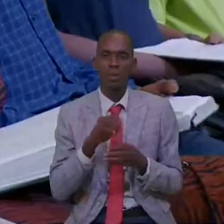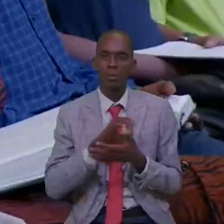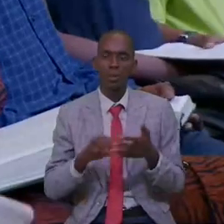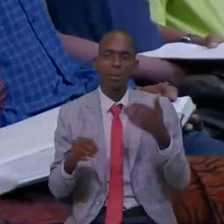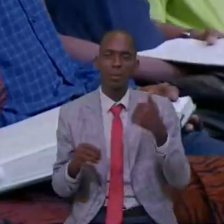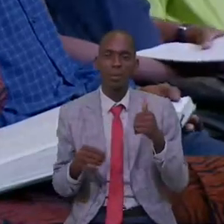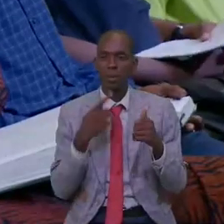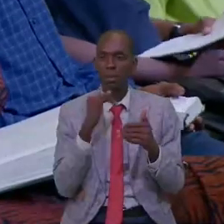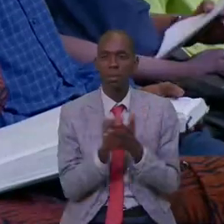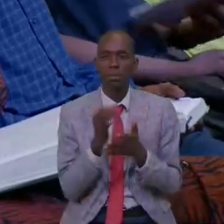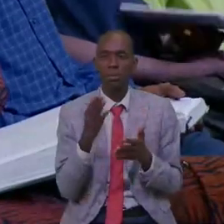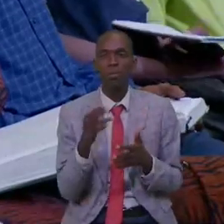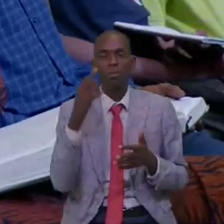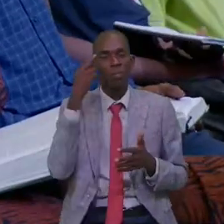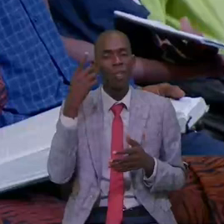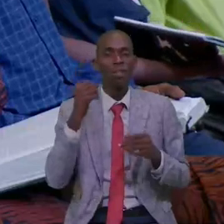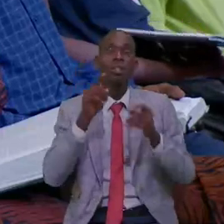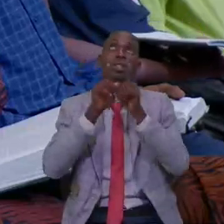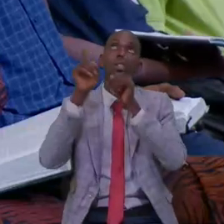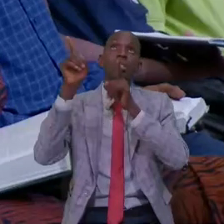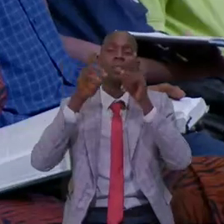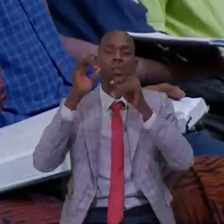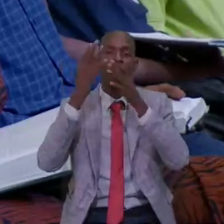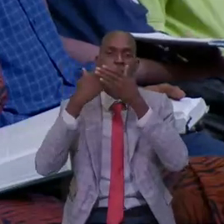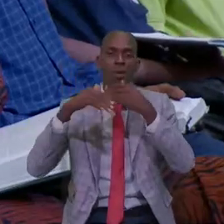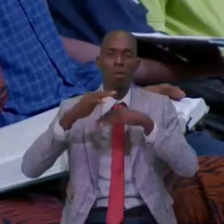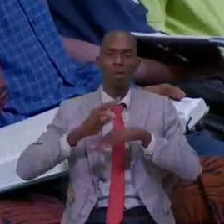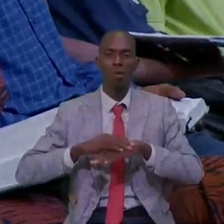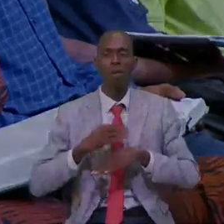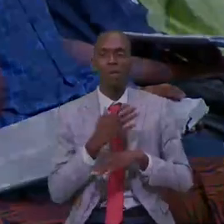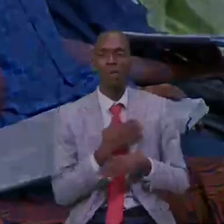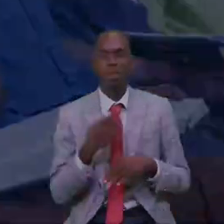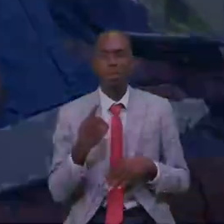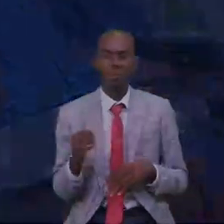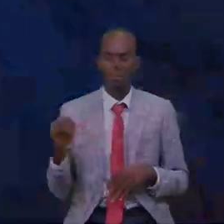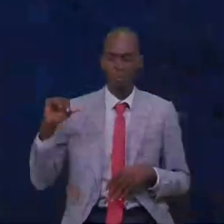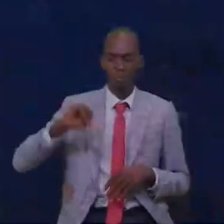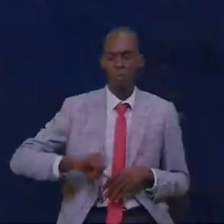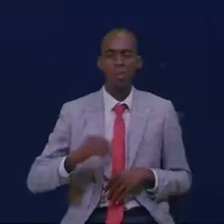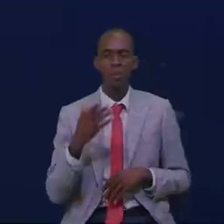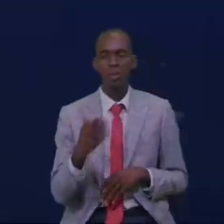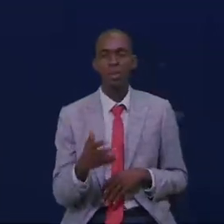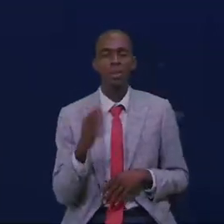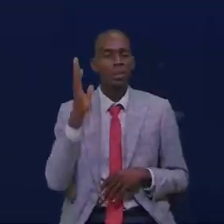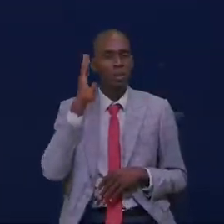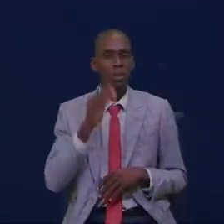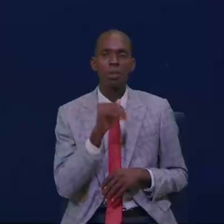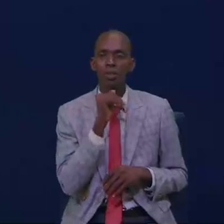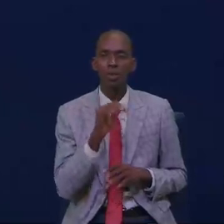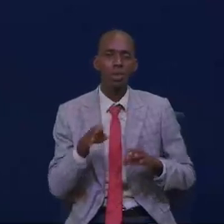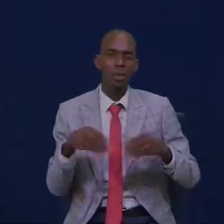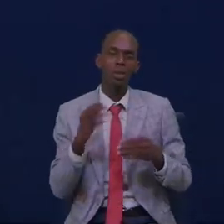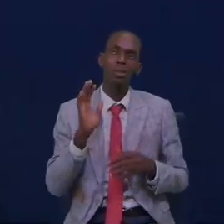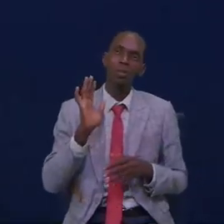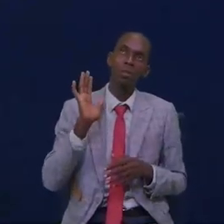10 qui dit, car les étoiles des cieux et leurs astres ne feront plus briller